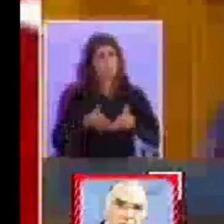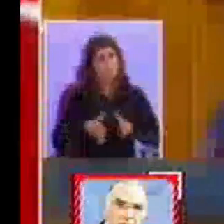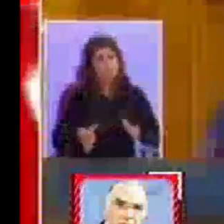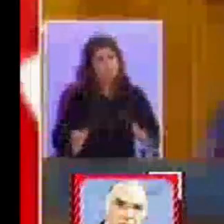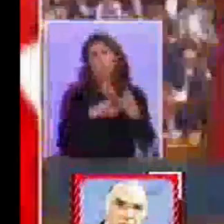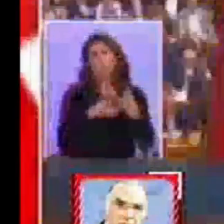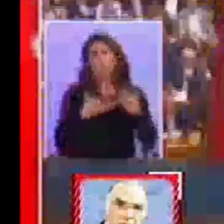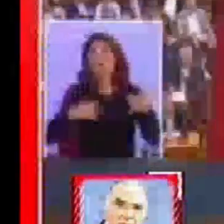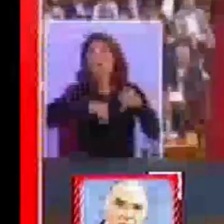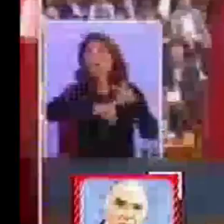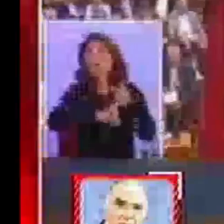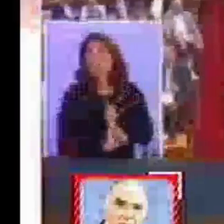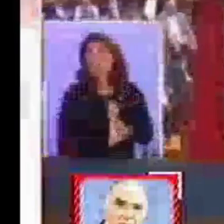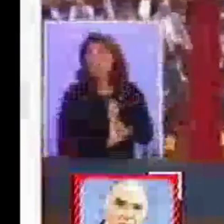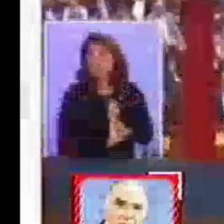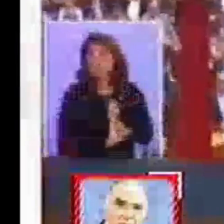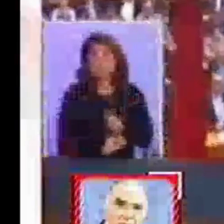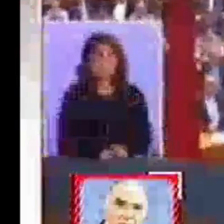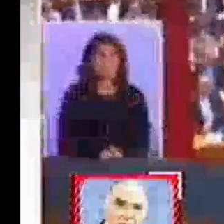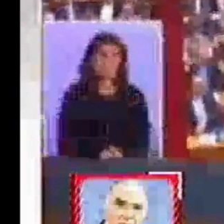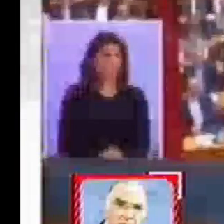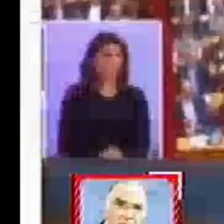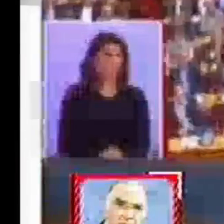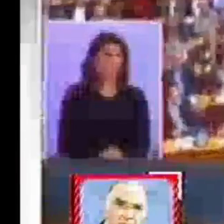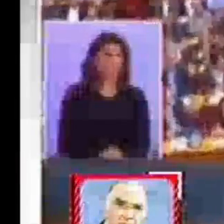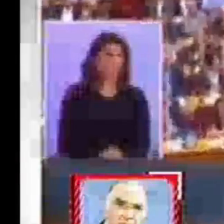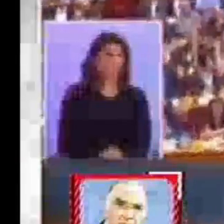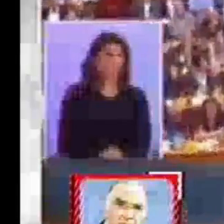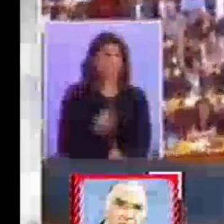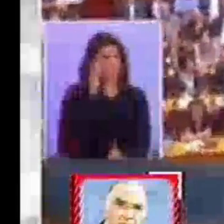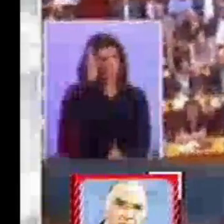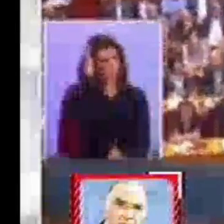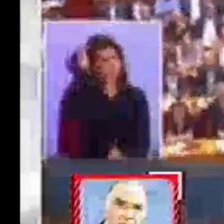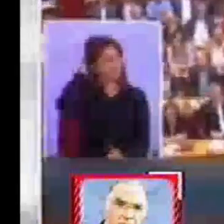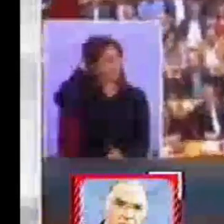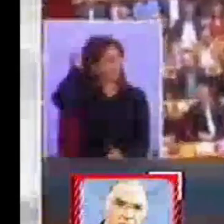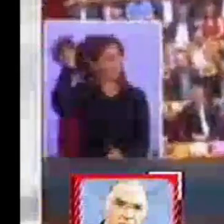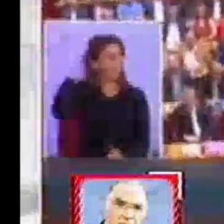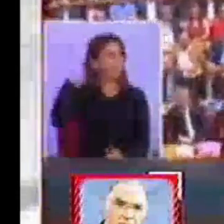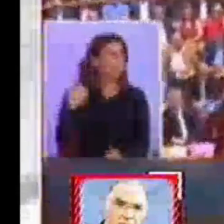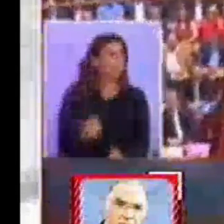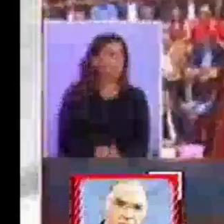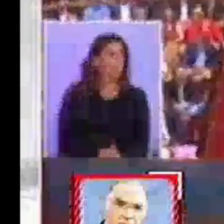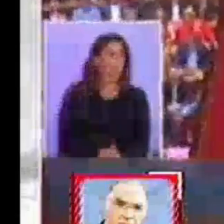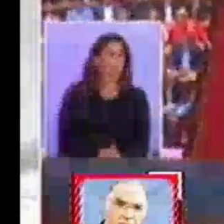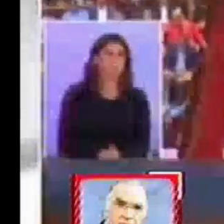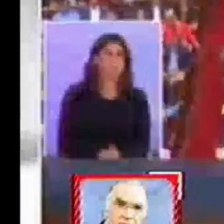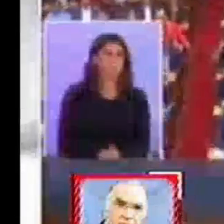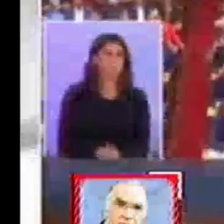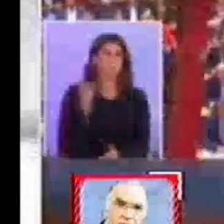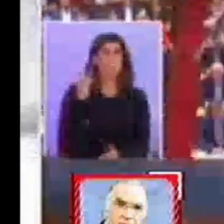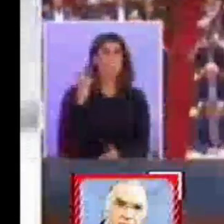Ναι. Άρα να αντιληφθείτε δηλαδή ότι όλα τα κόμματα έχουν τέτοια ζητήματα, όπως η Παπακώστα που έχει με τη